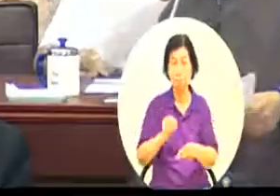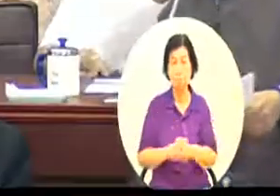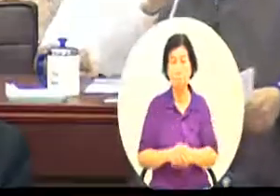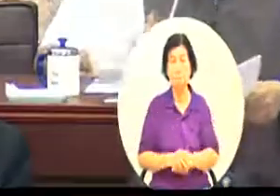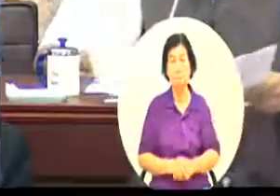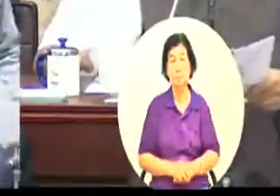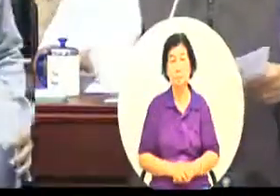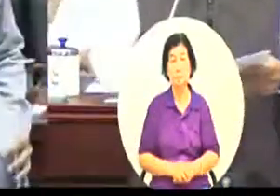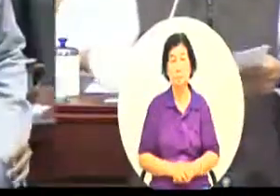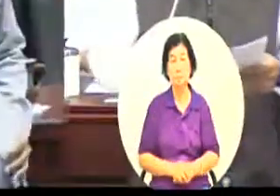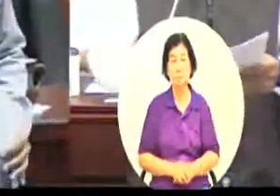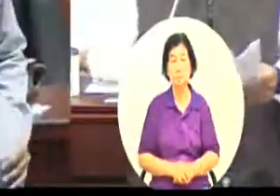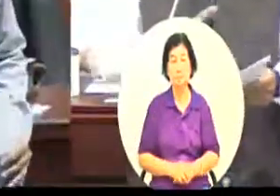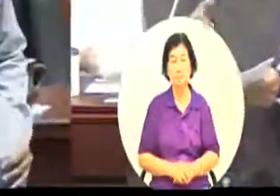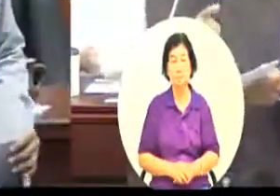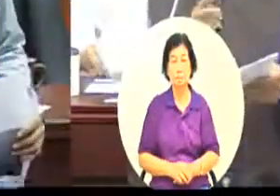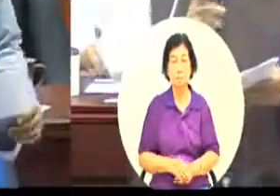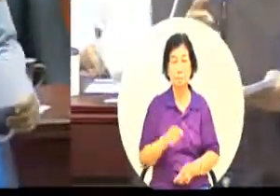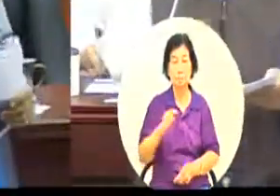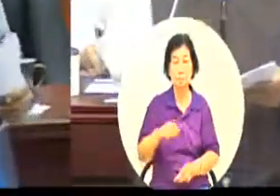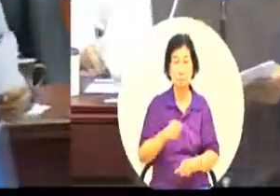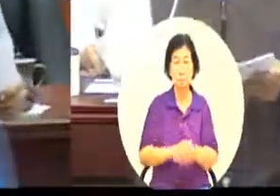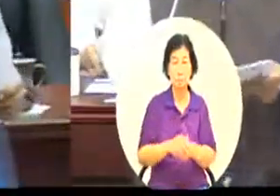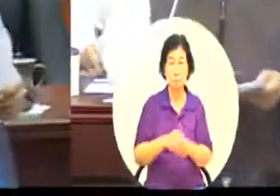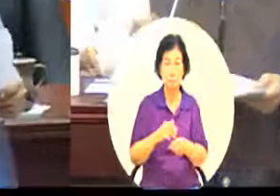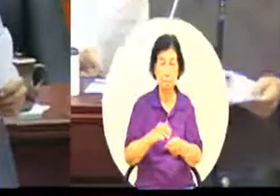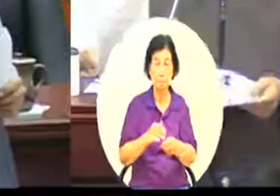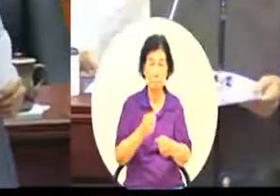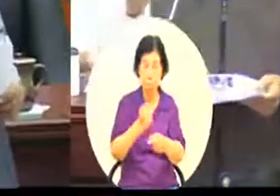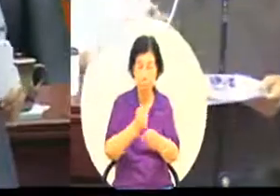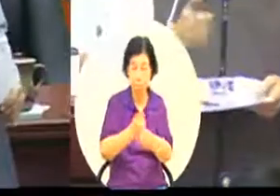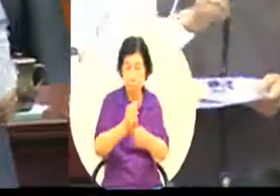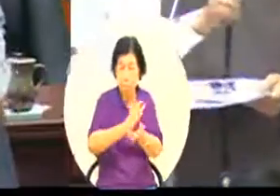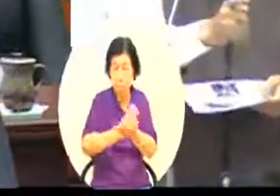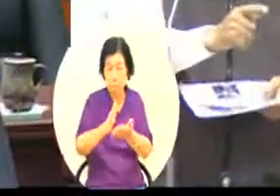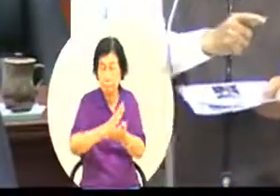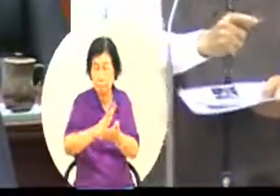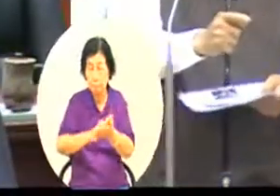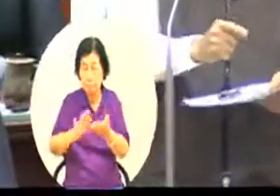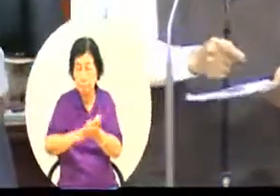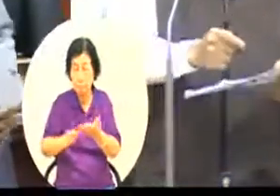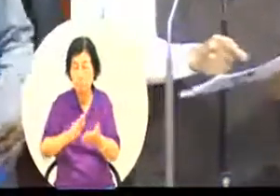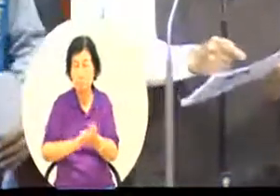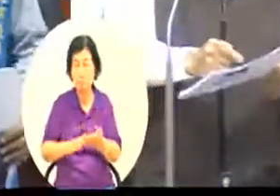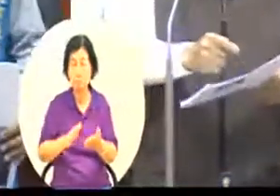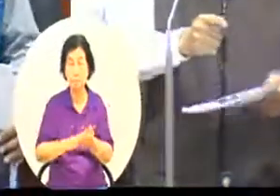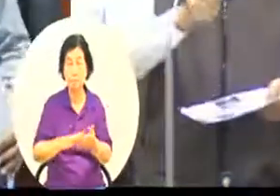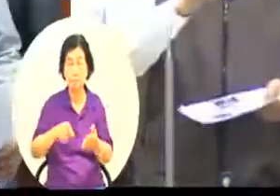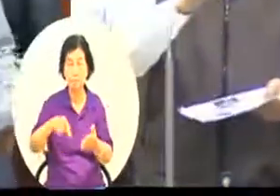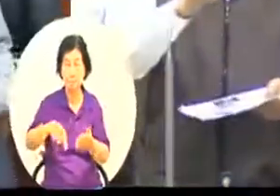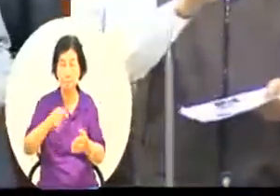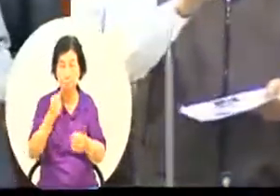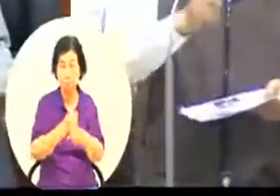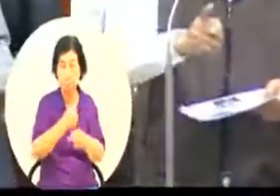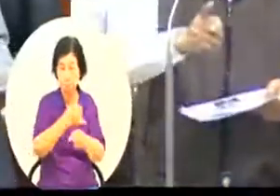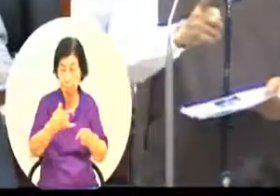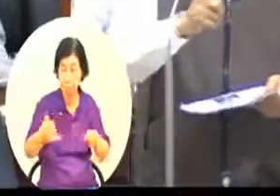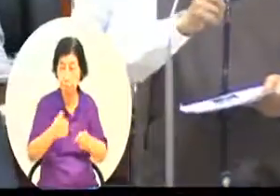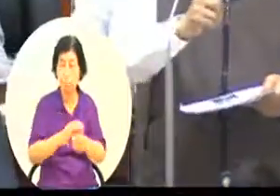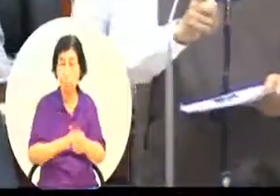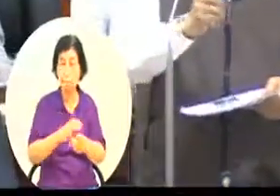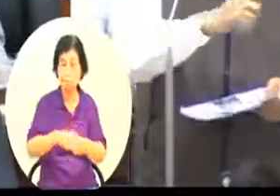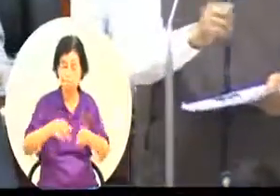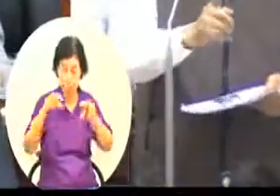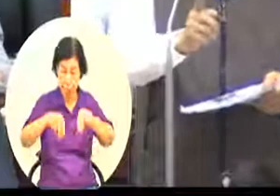感谢黄议员哈。这些清洁人员部分哦，第一个当时在合约里面就有提到，他要负责引